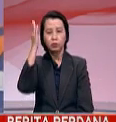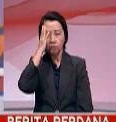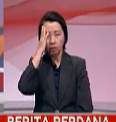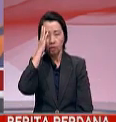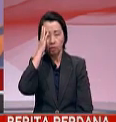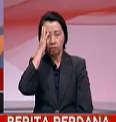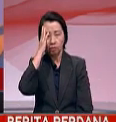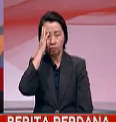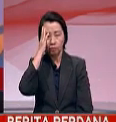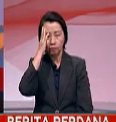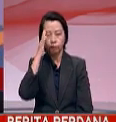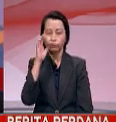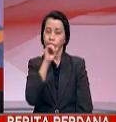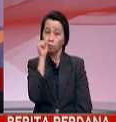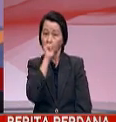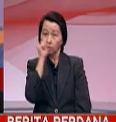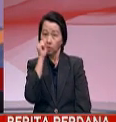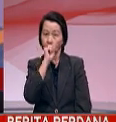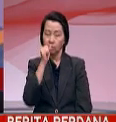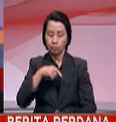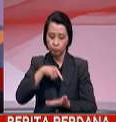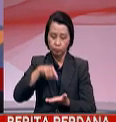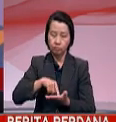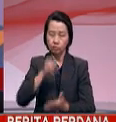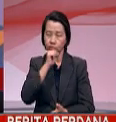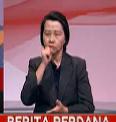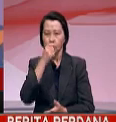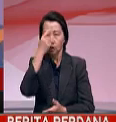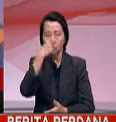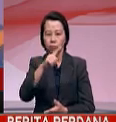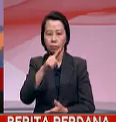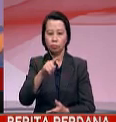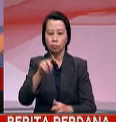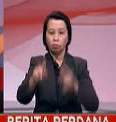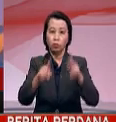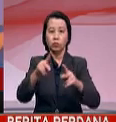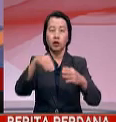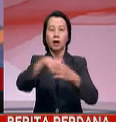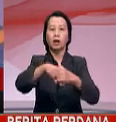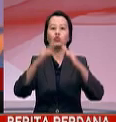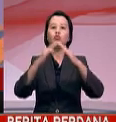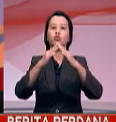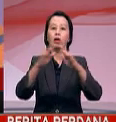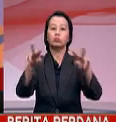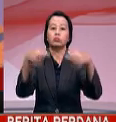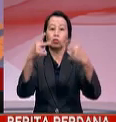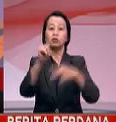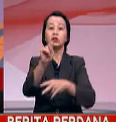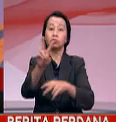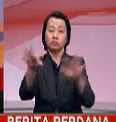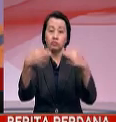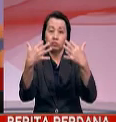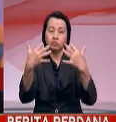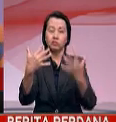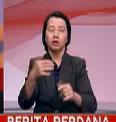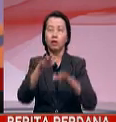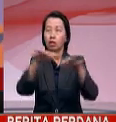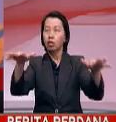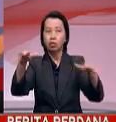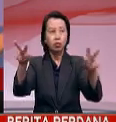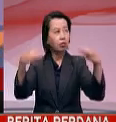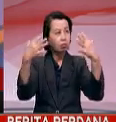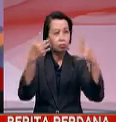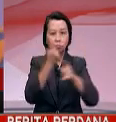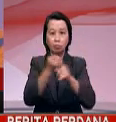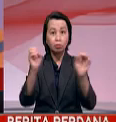bahawa konsert ini hanya untuk penonton yang dekat rumah. Jadi kita kena hiburkan orang. So malam macam mana